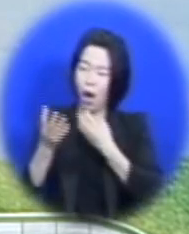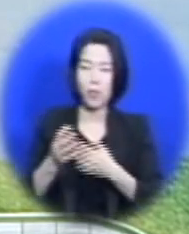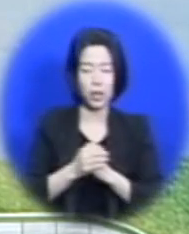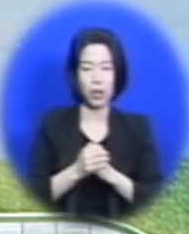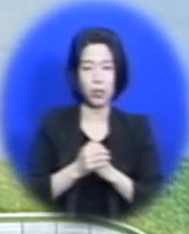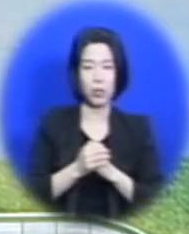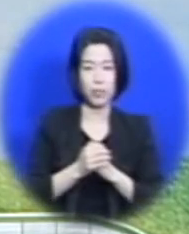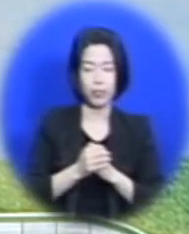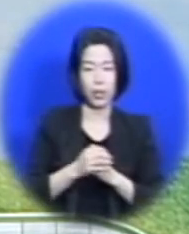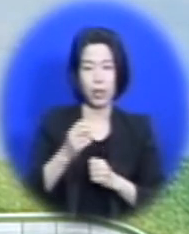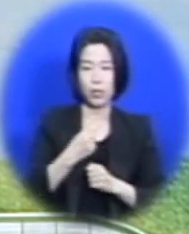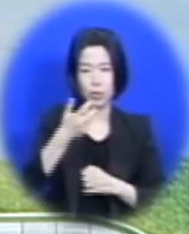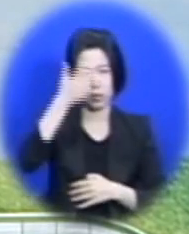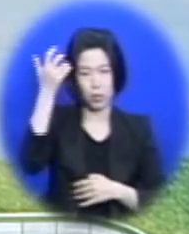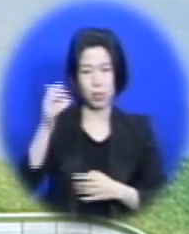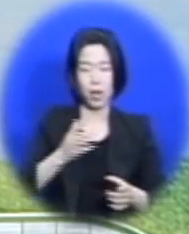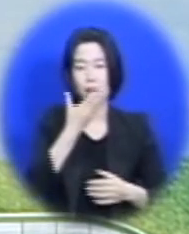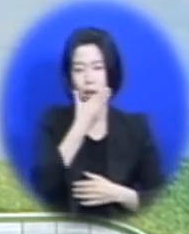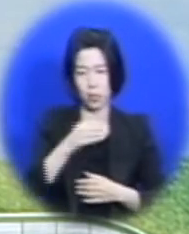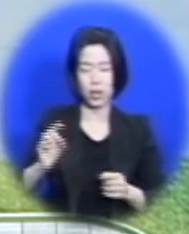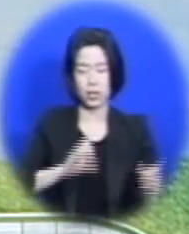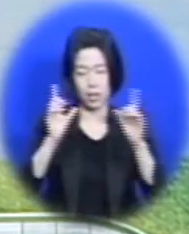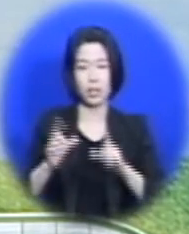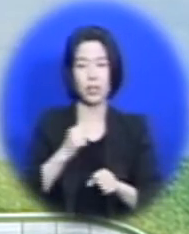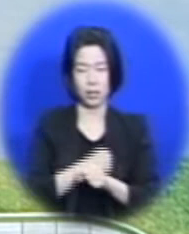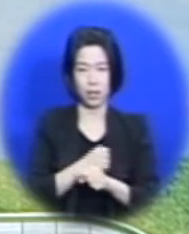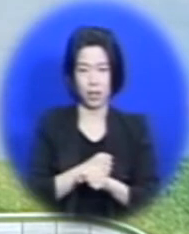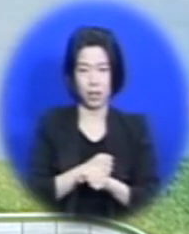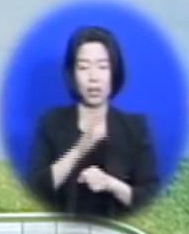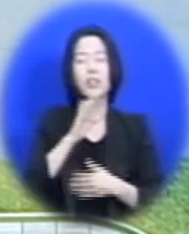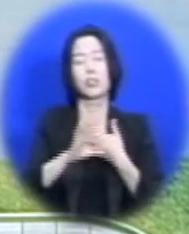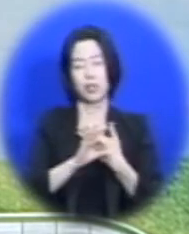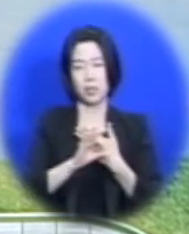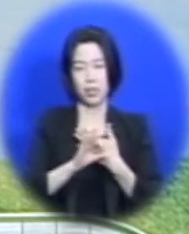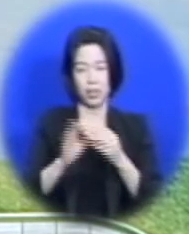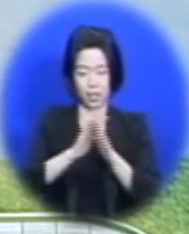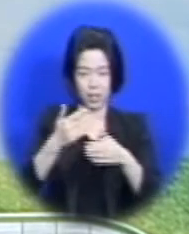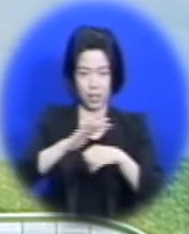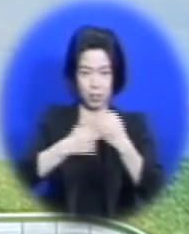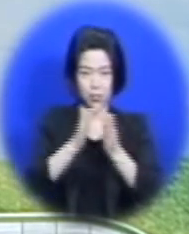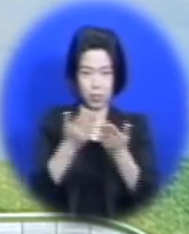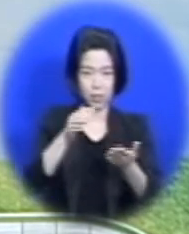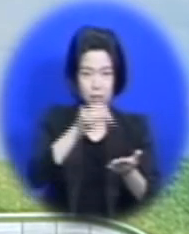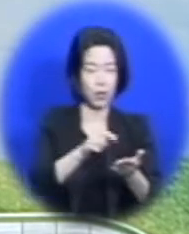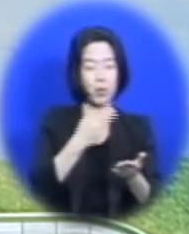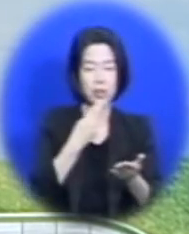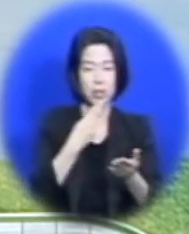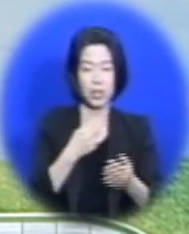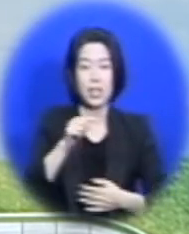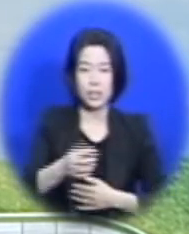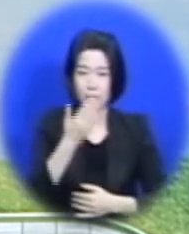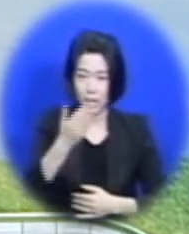그리고 요셉은 행복하게 살았다더라. 그러면 성경에 나오지도 않습니다. 그럴 가능성이